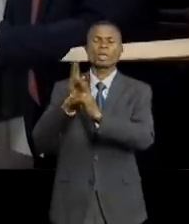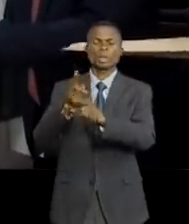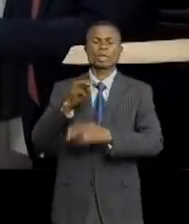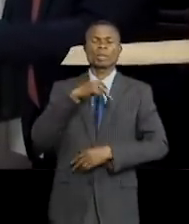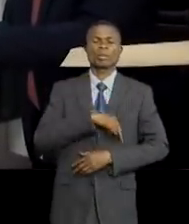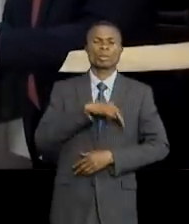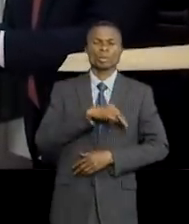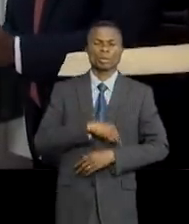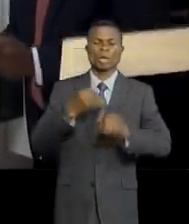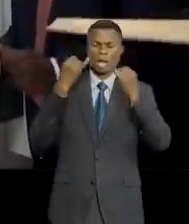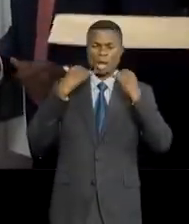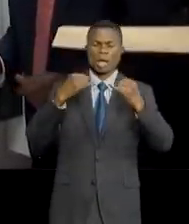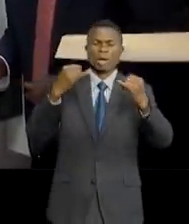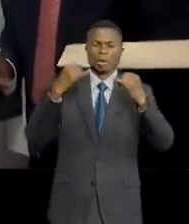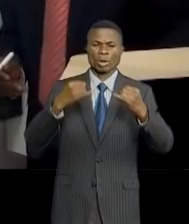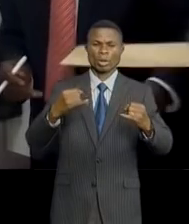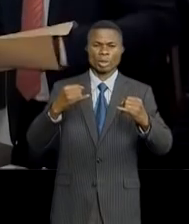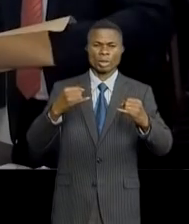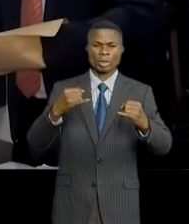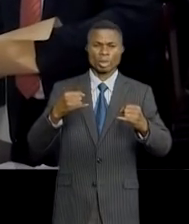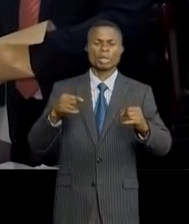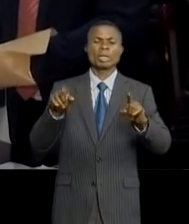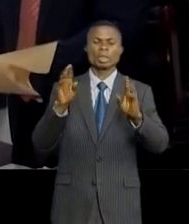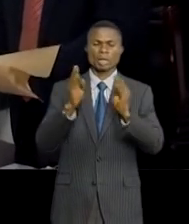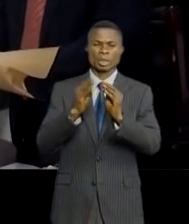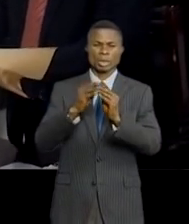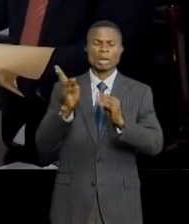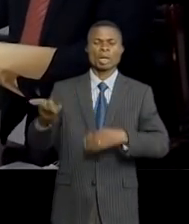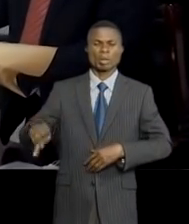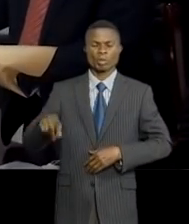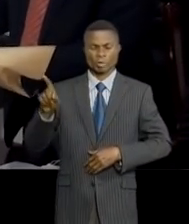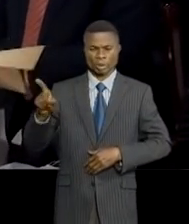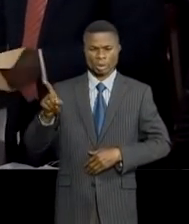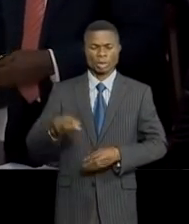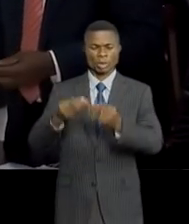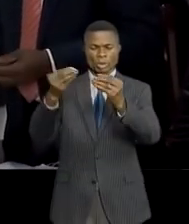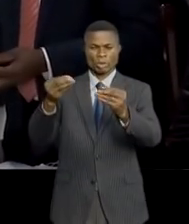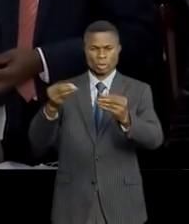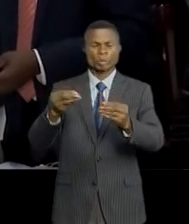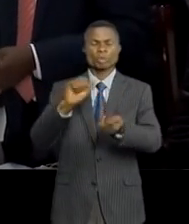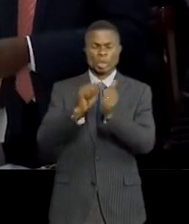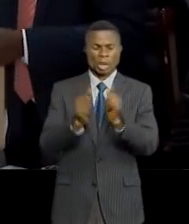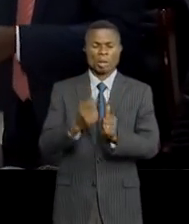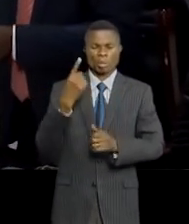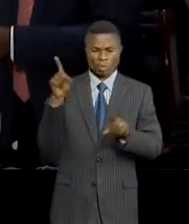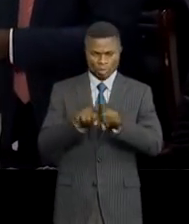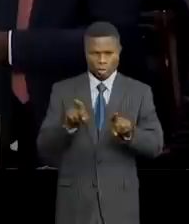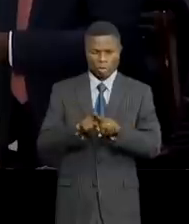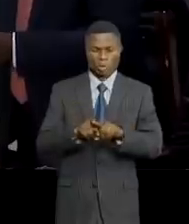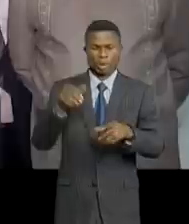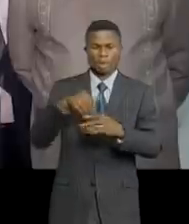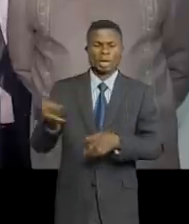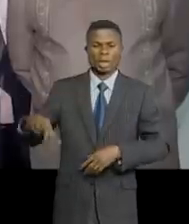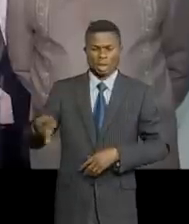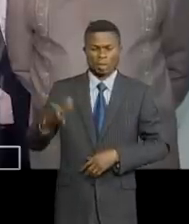mission d'information commanditée par l'Assemblée nationale autour de la même situation au niveau de la province de la